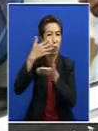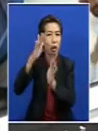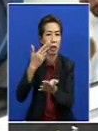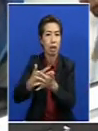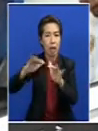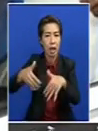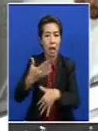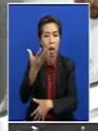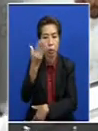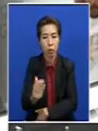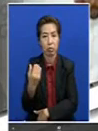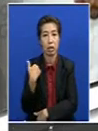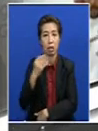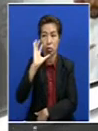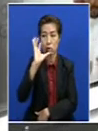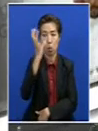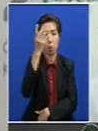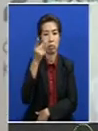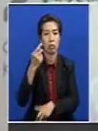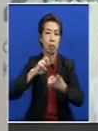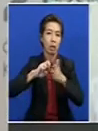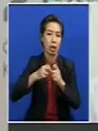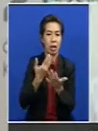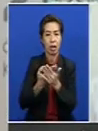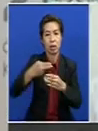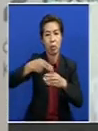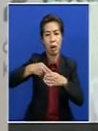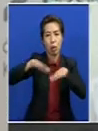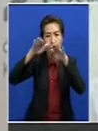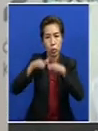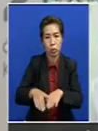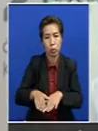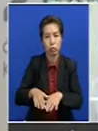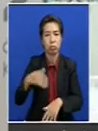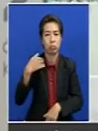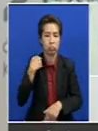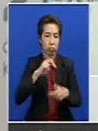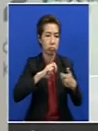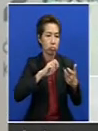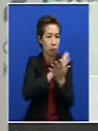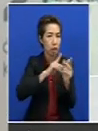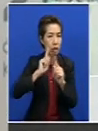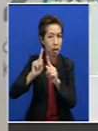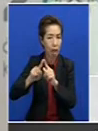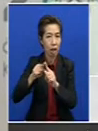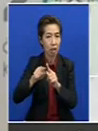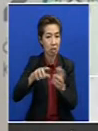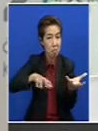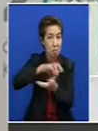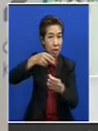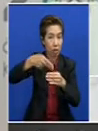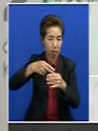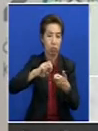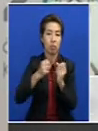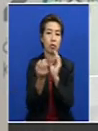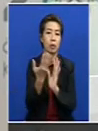อนนี้ก็ต้องยอมรับว่าโลกยังคงมีวิกฤตราคาน้ำมันตกต่ำอยู่ส่งผลกระทบไปยังหลายประเทศที่เป็นบรรดาผู้ผลิตน้ำมัน